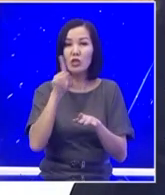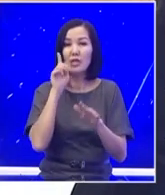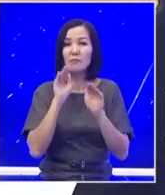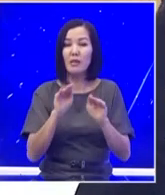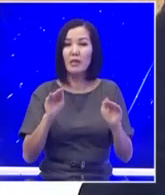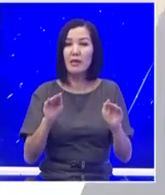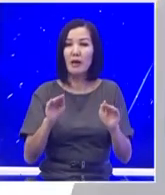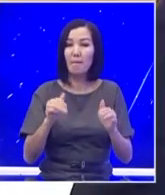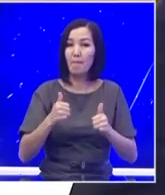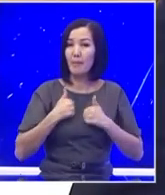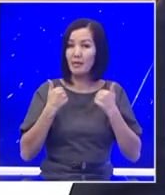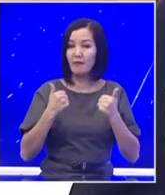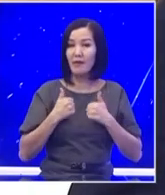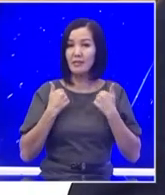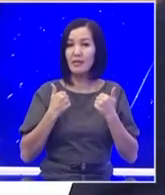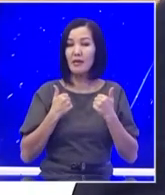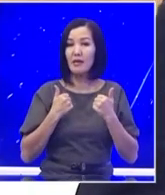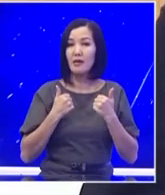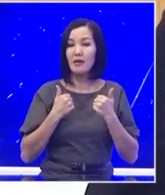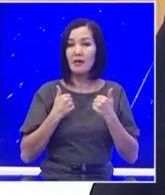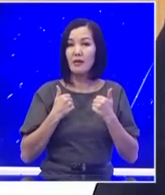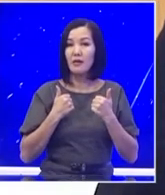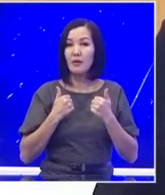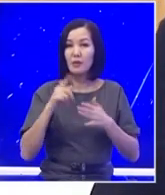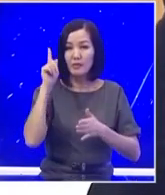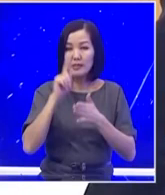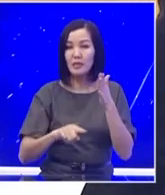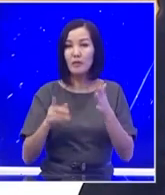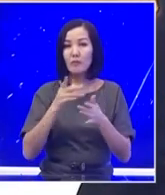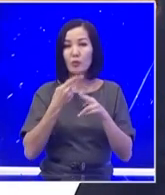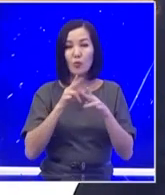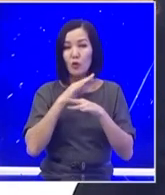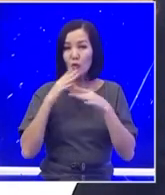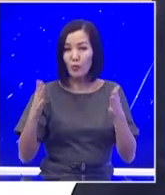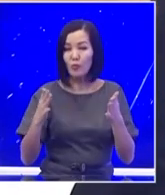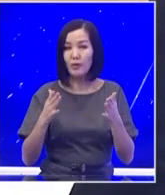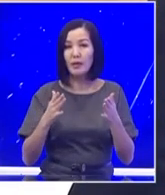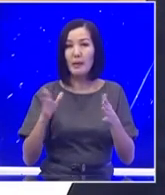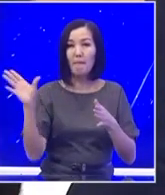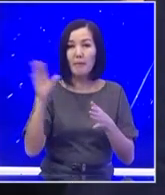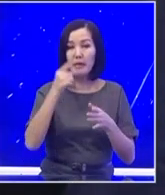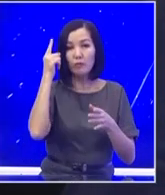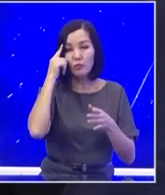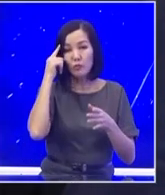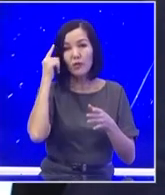бұл мотивация деп ойлаймын. Олимпиада жылы үмітіміз өте көп, сондықтан бәріміз ойымыз